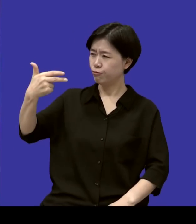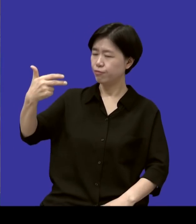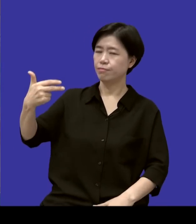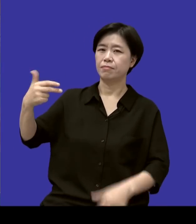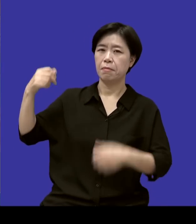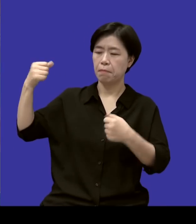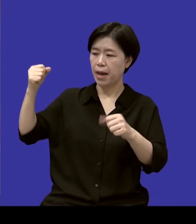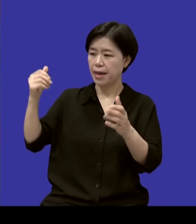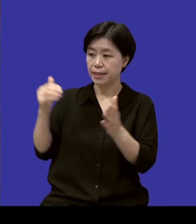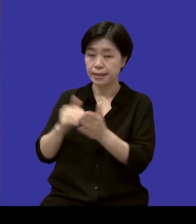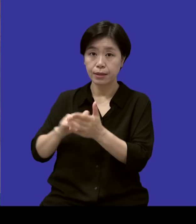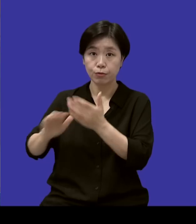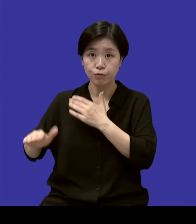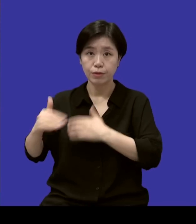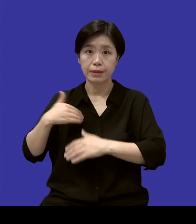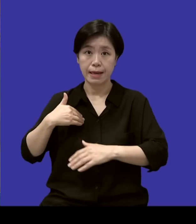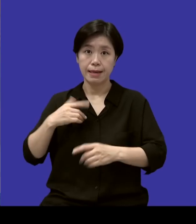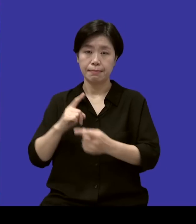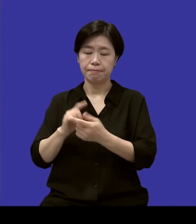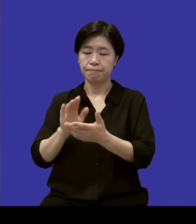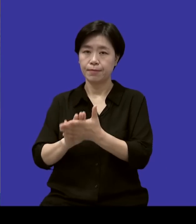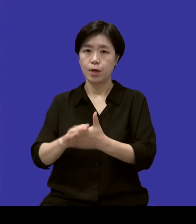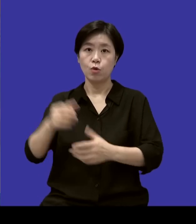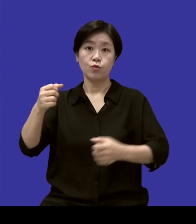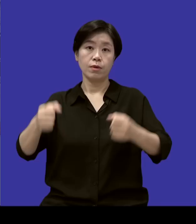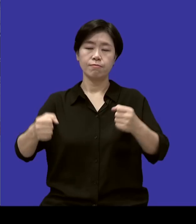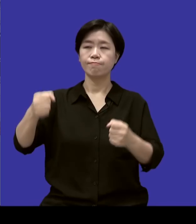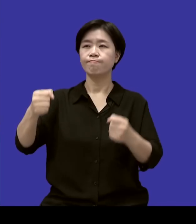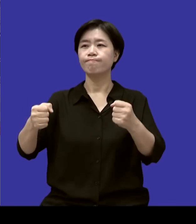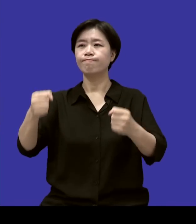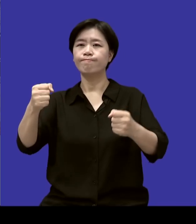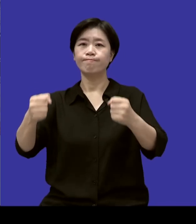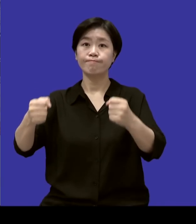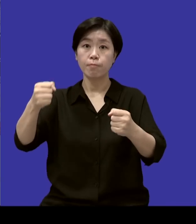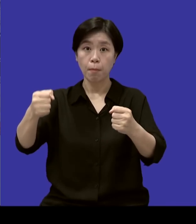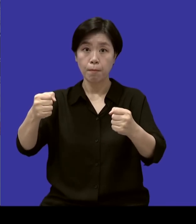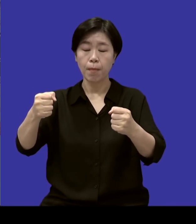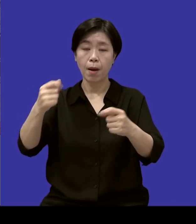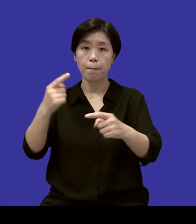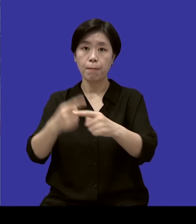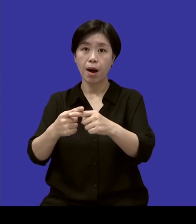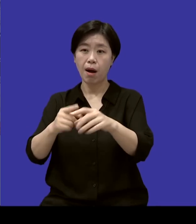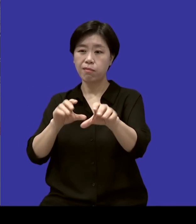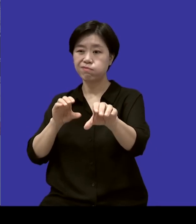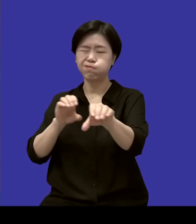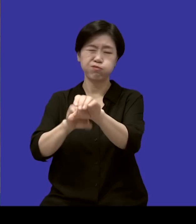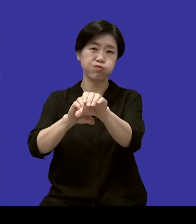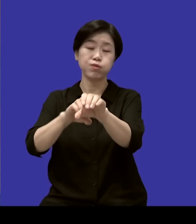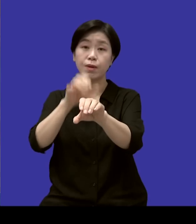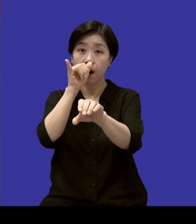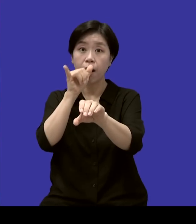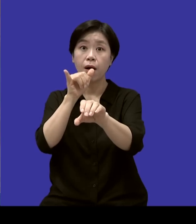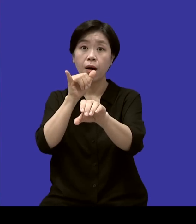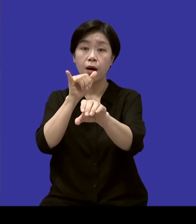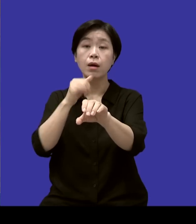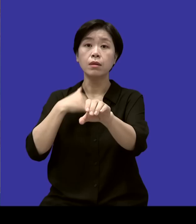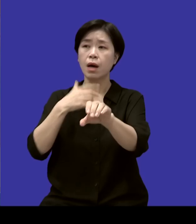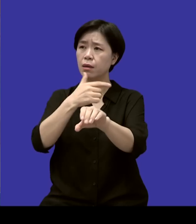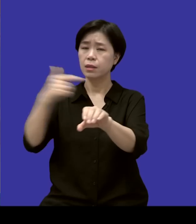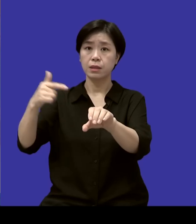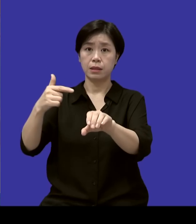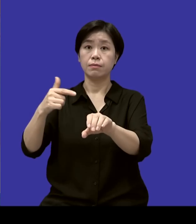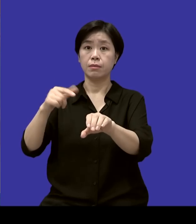고속도로 올라오다가 예. 오중 충돌이 났어요. 오. 그래서 그때 제가 아주 단단한 차, 큰